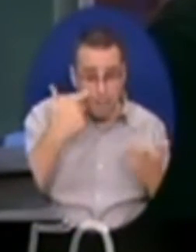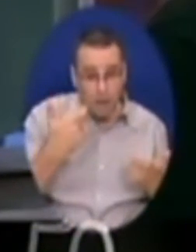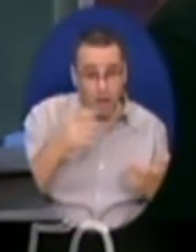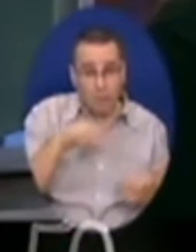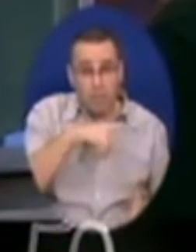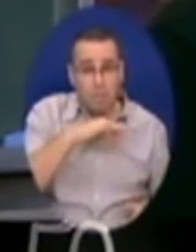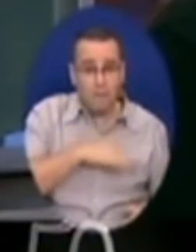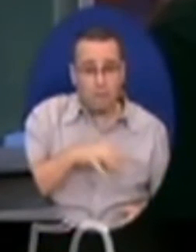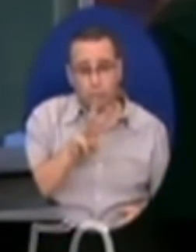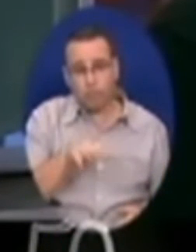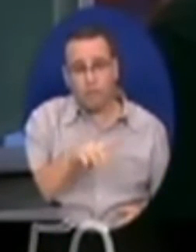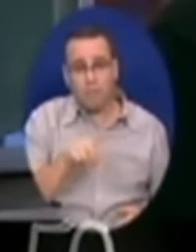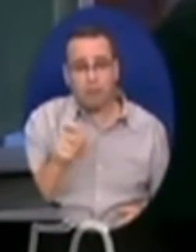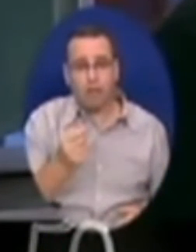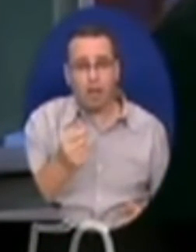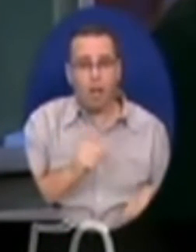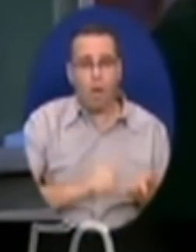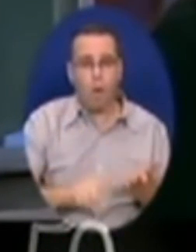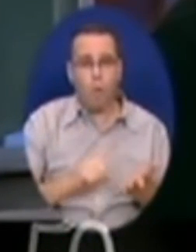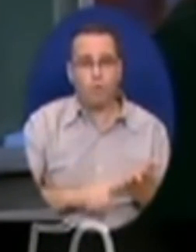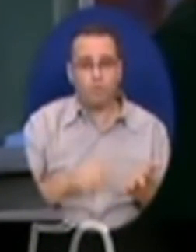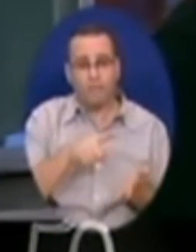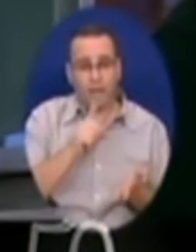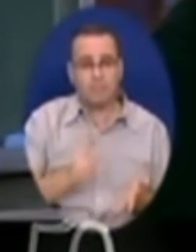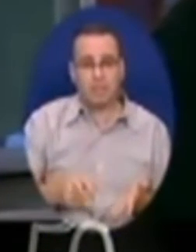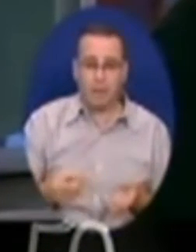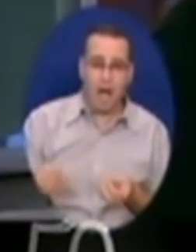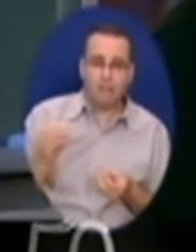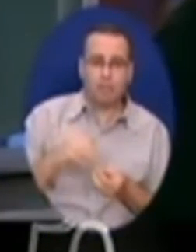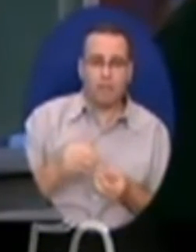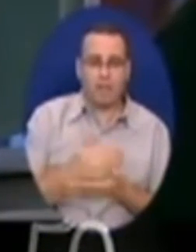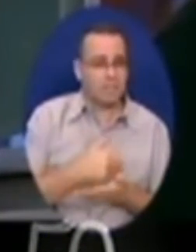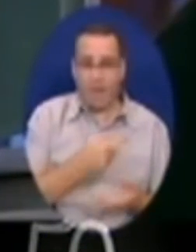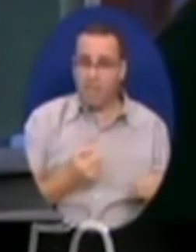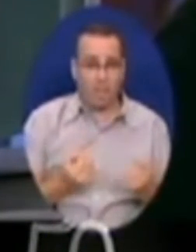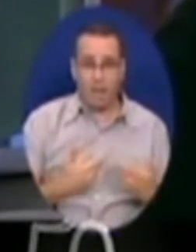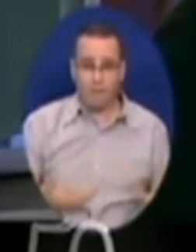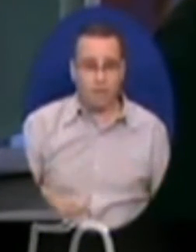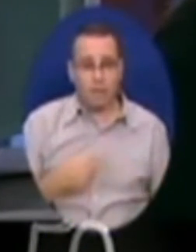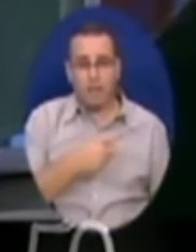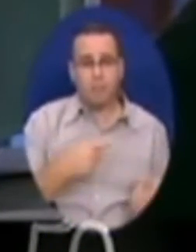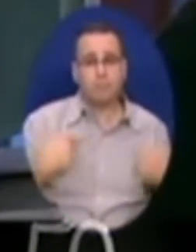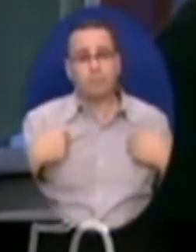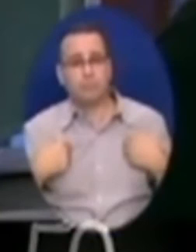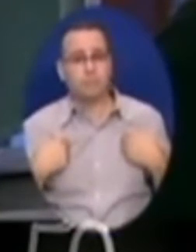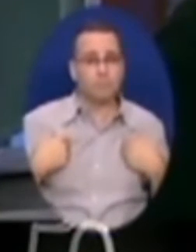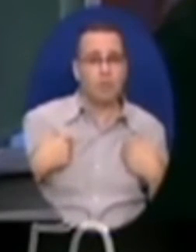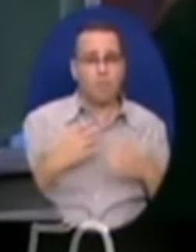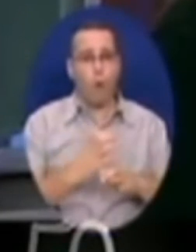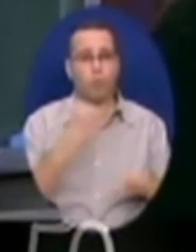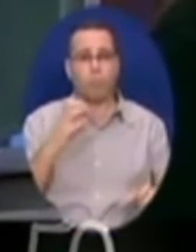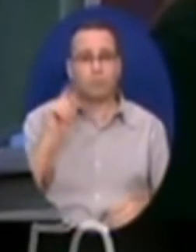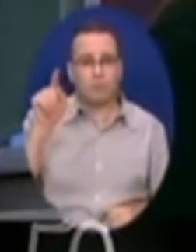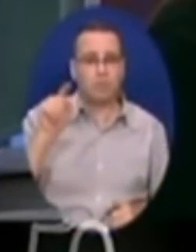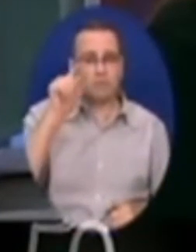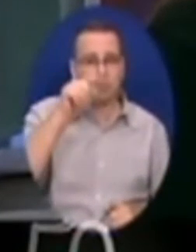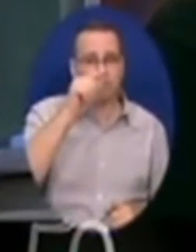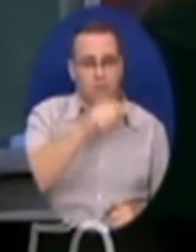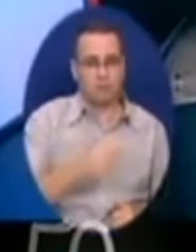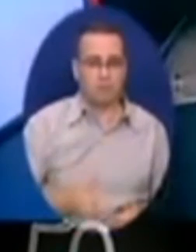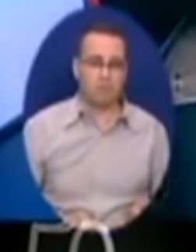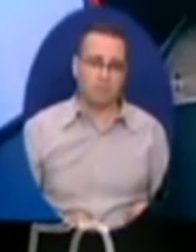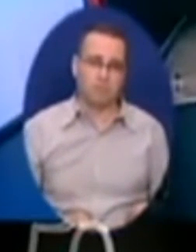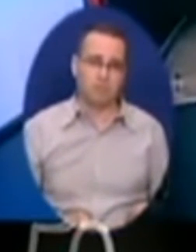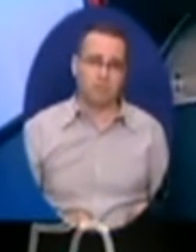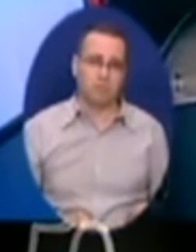עצמם, מרוויחים 3,100 שקל לחודש, נדרשים להשלמת הכנסה, אין להם רכב, הם מגיעים עם תרמיל על הגב באוטובוס אחרי למקום. אחרי 4